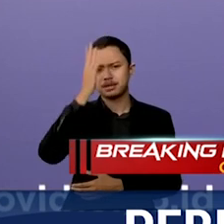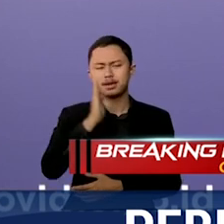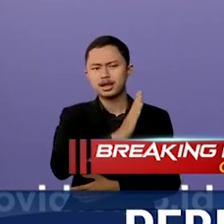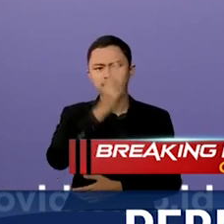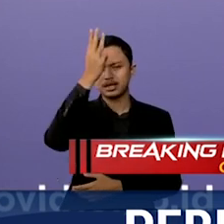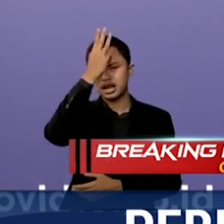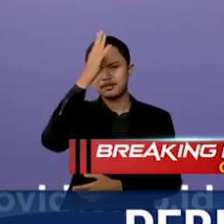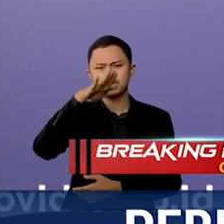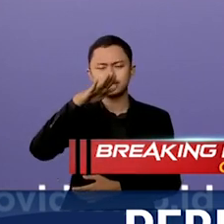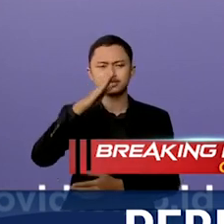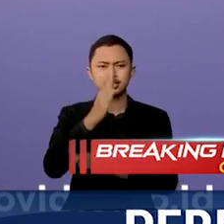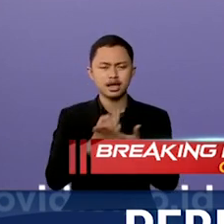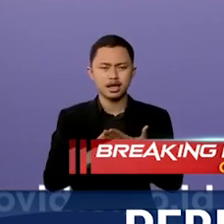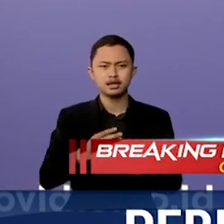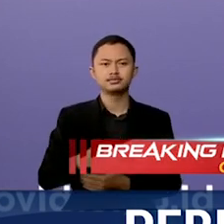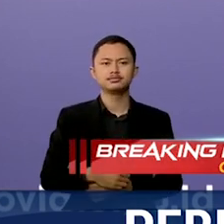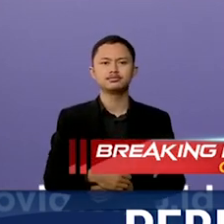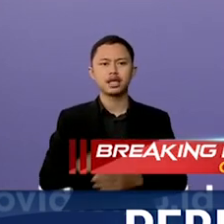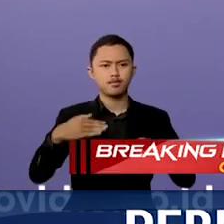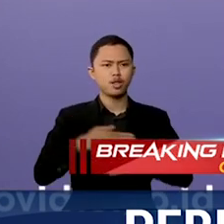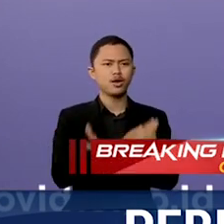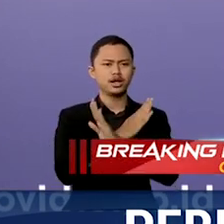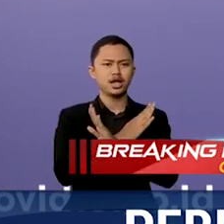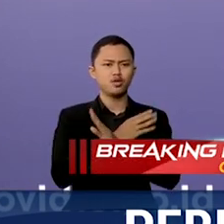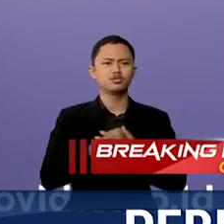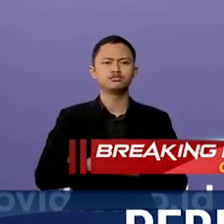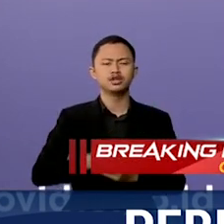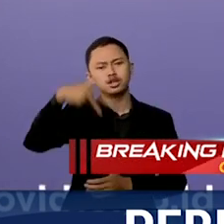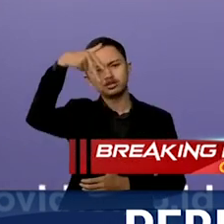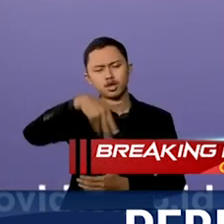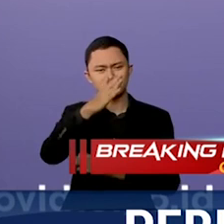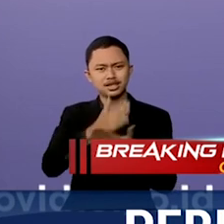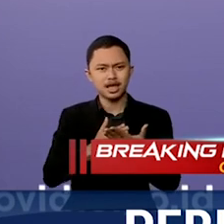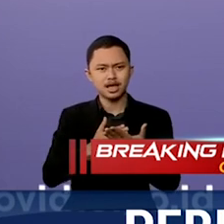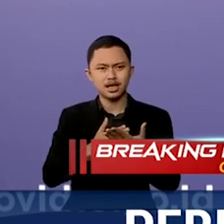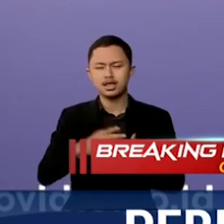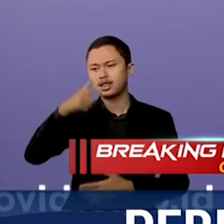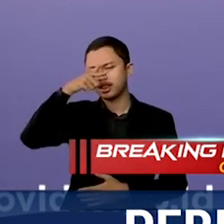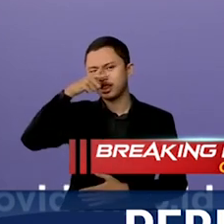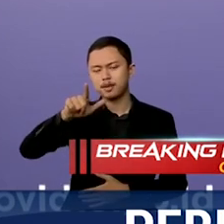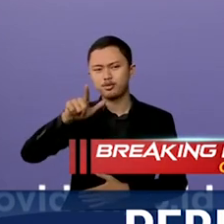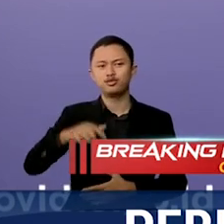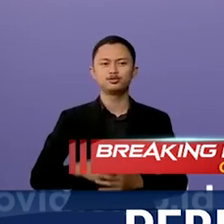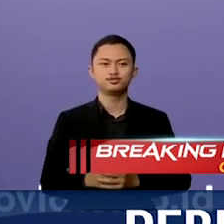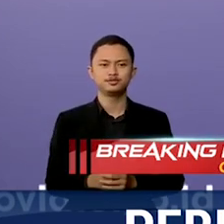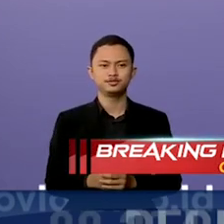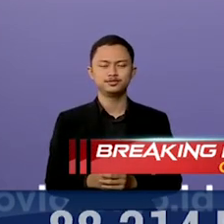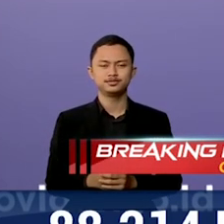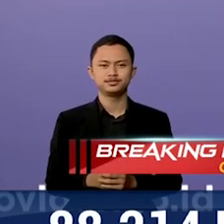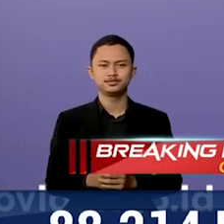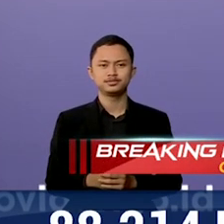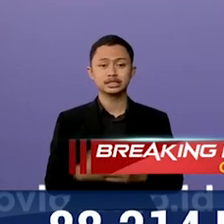Tengah Kepulauan Riau Sulawesi Tengah dan Lampung total sembuh